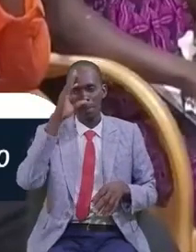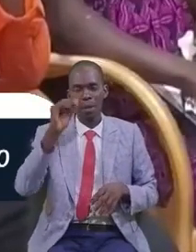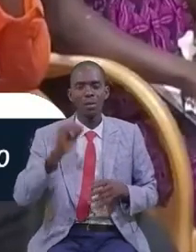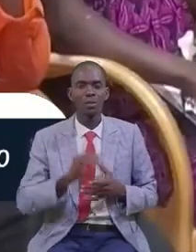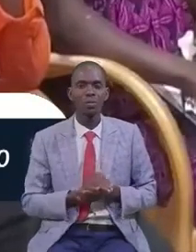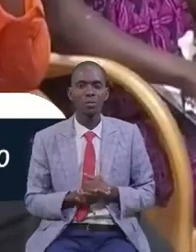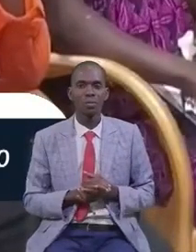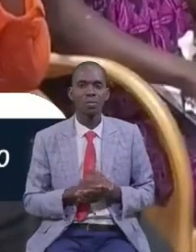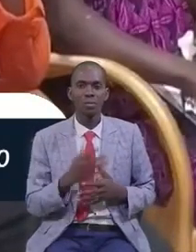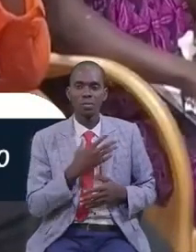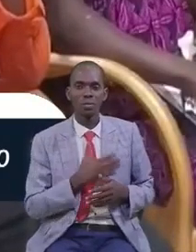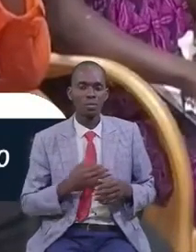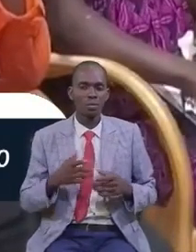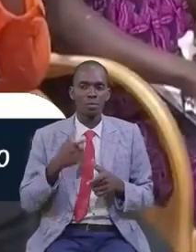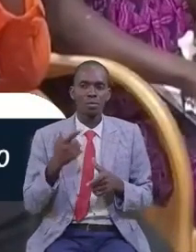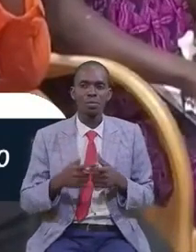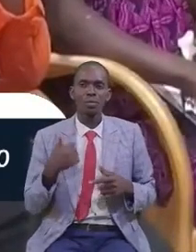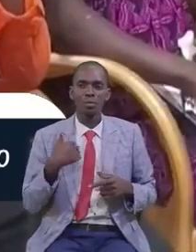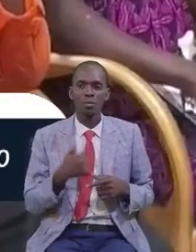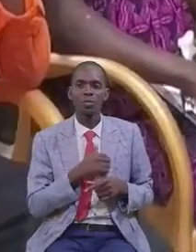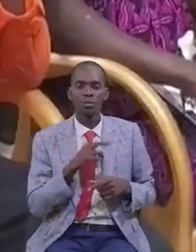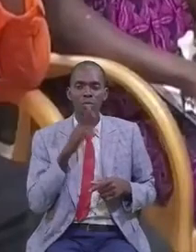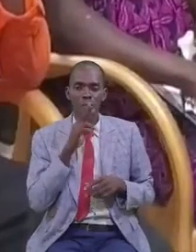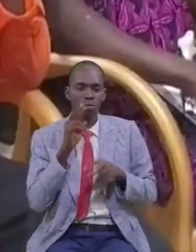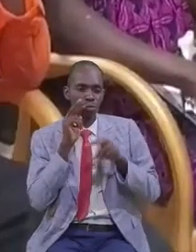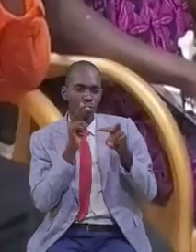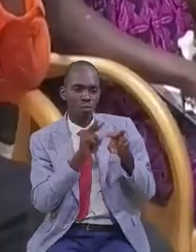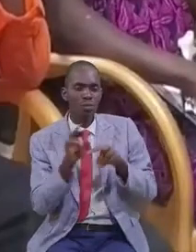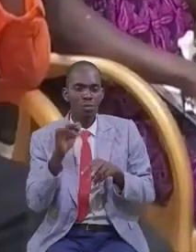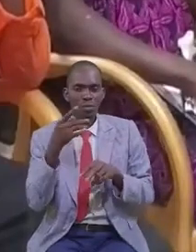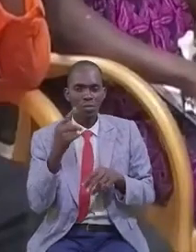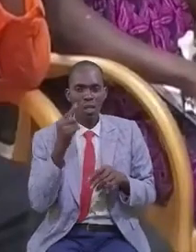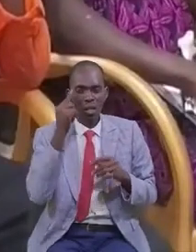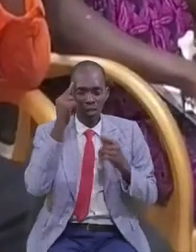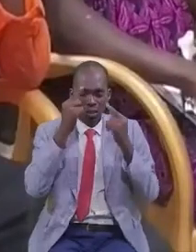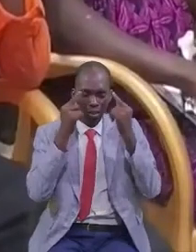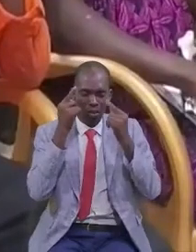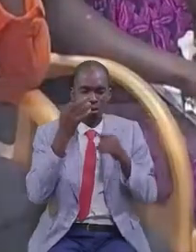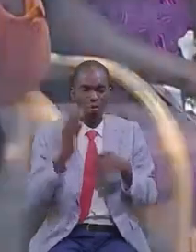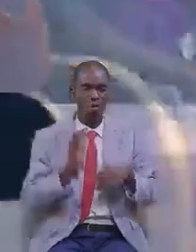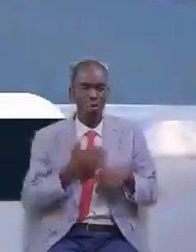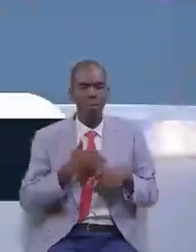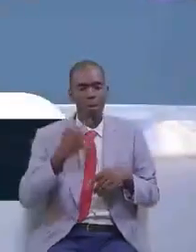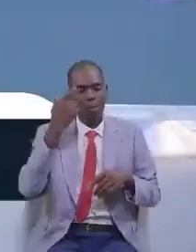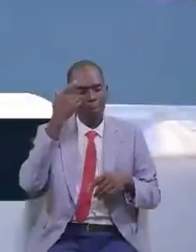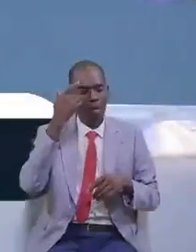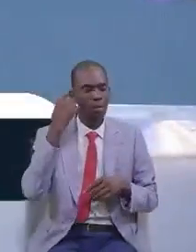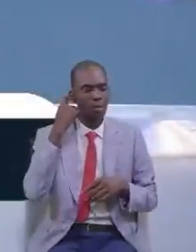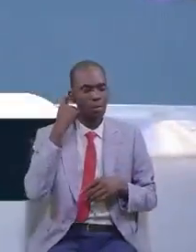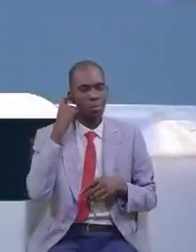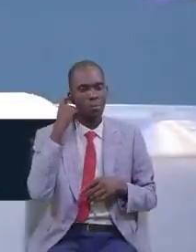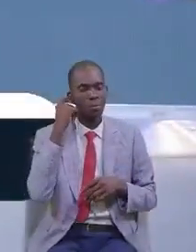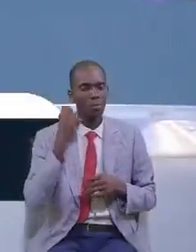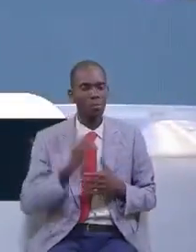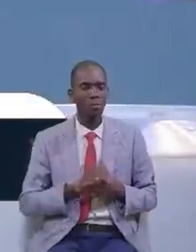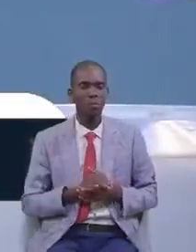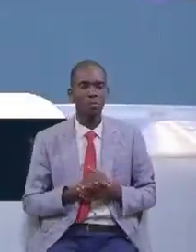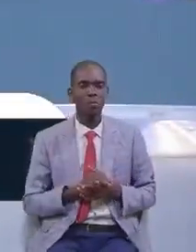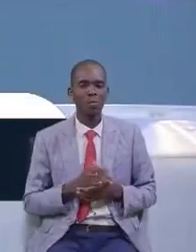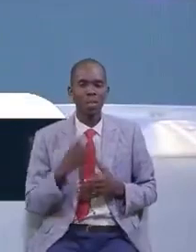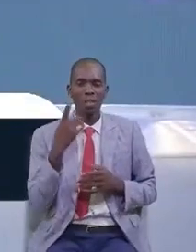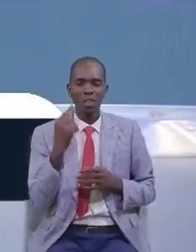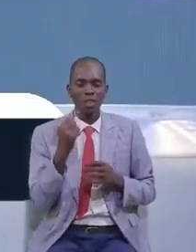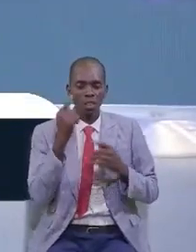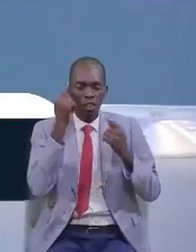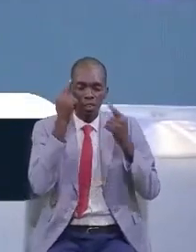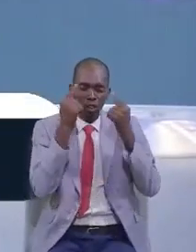గమనించుకోవాలి. And then we're watching the thoughts of our mind. ఆ తర్వాత మన మనసు యొక్క ఆలోచనలు మనం గమనించుకోవాలి. The thoughts